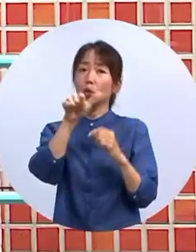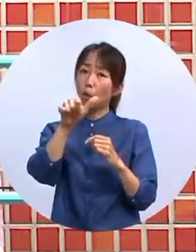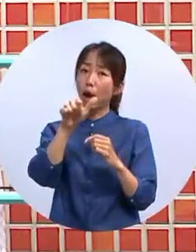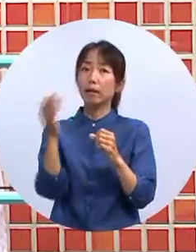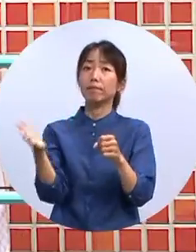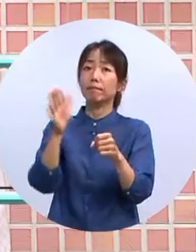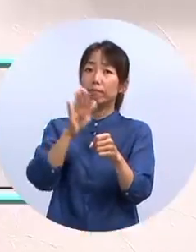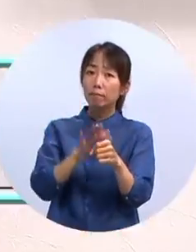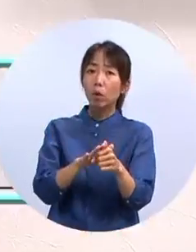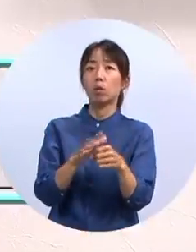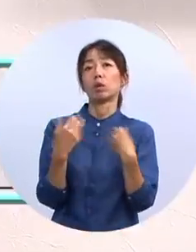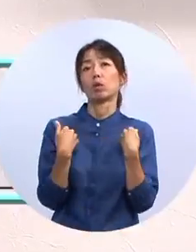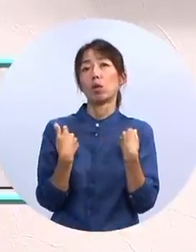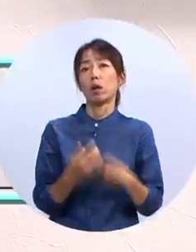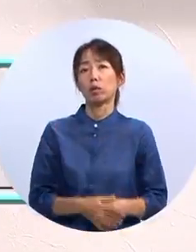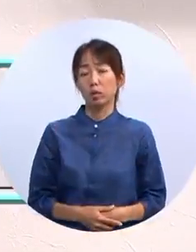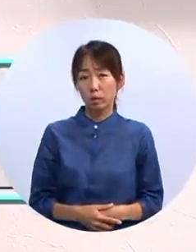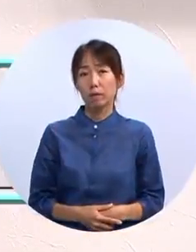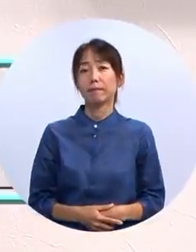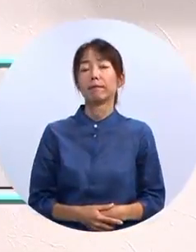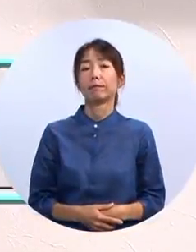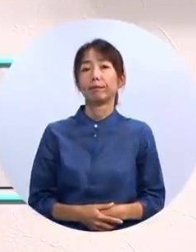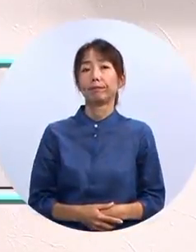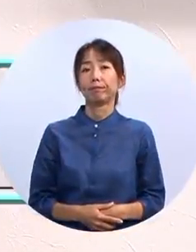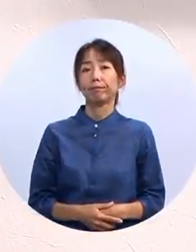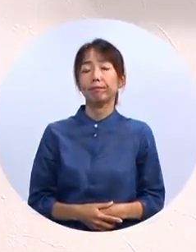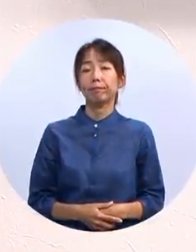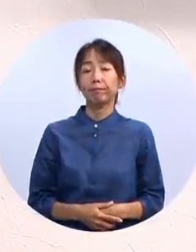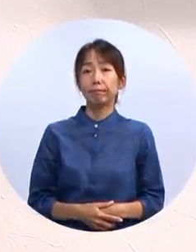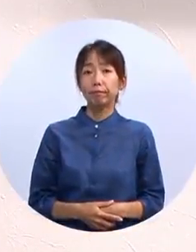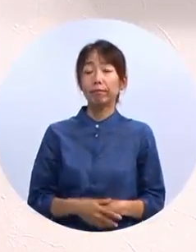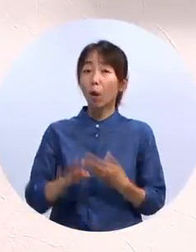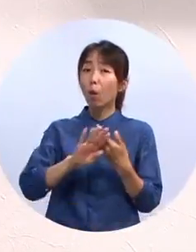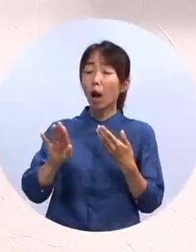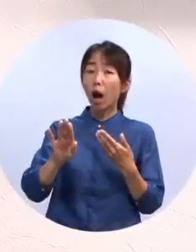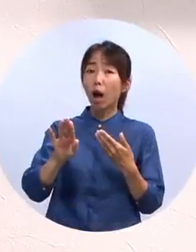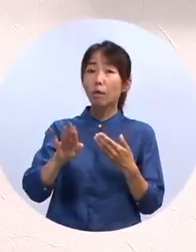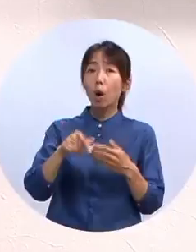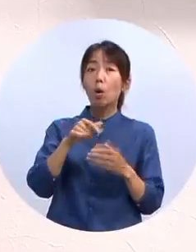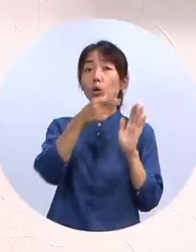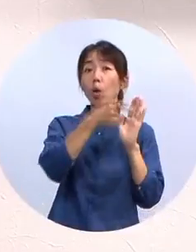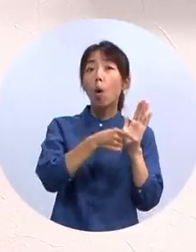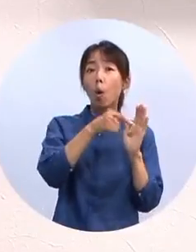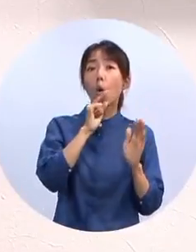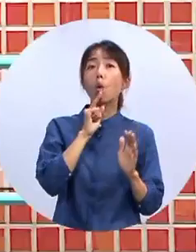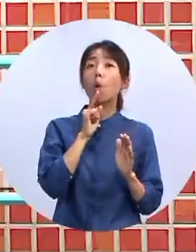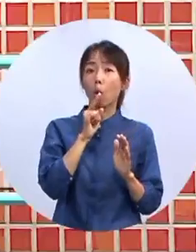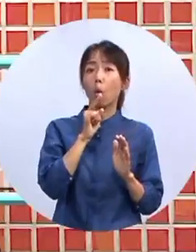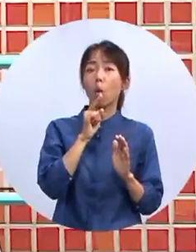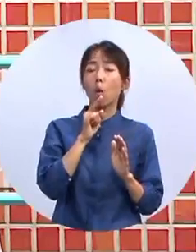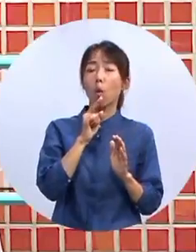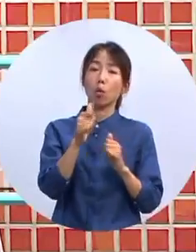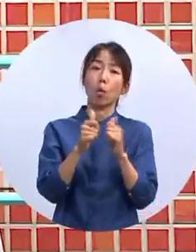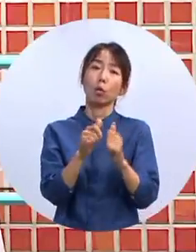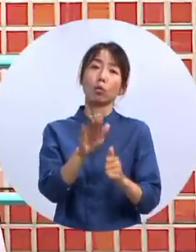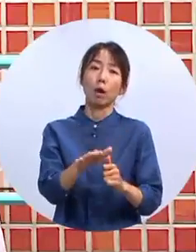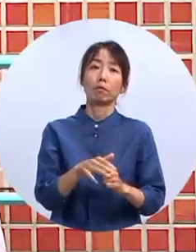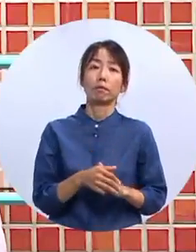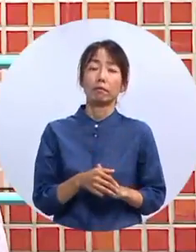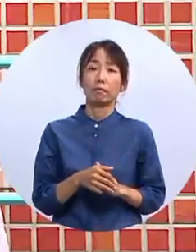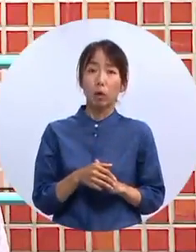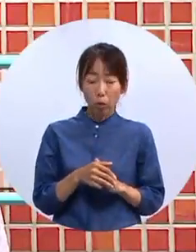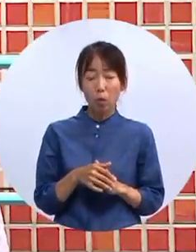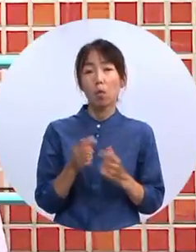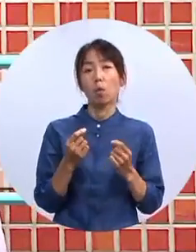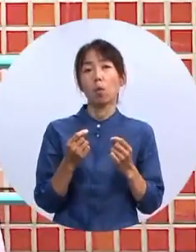必要があります。 わかりました。あとは標語のコンクールもありましたよね。 はい、こちらは市内在